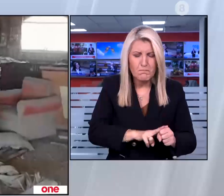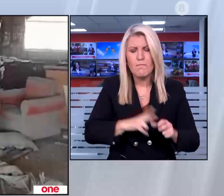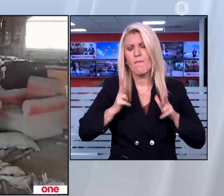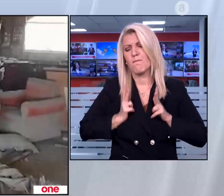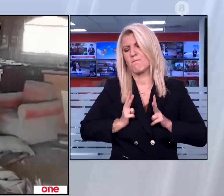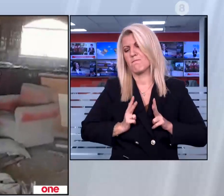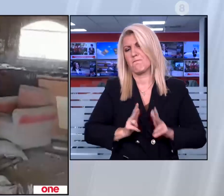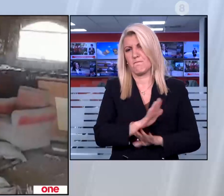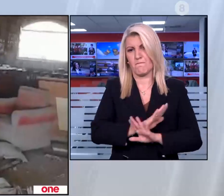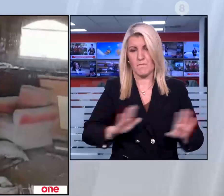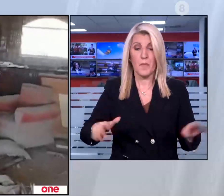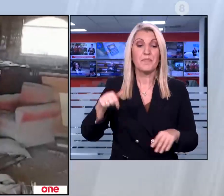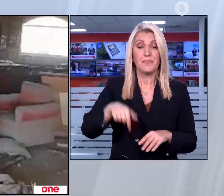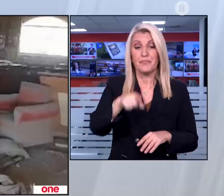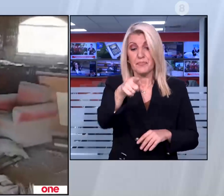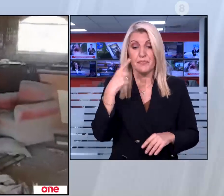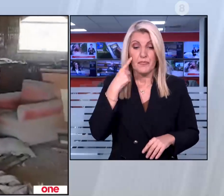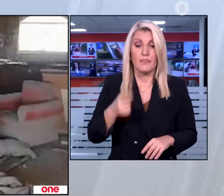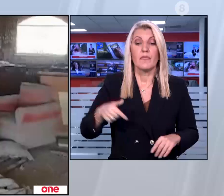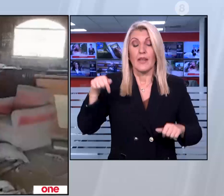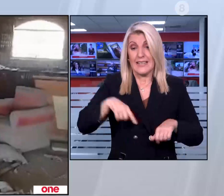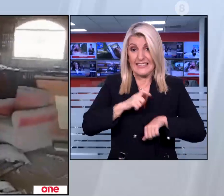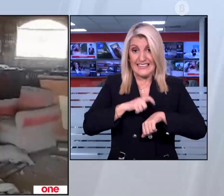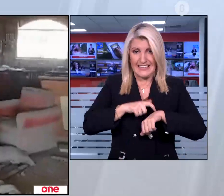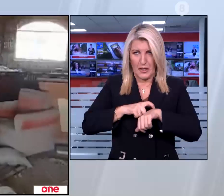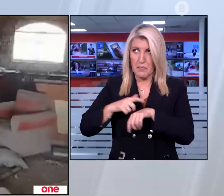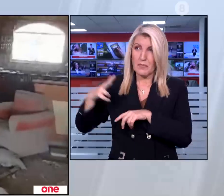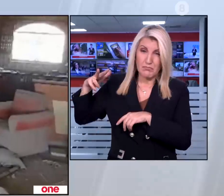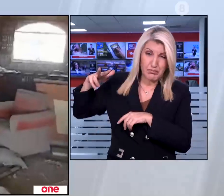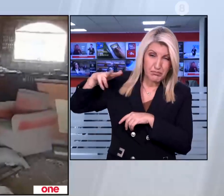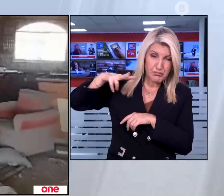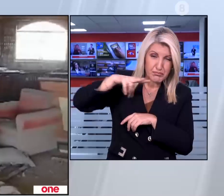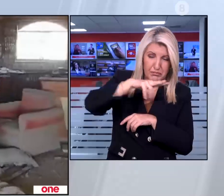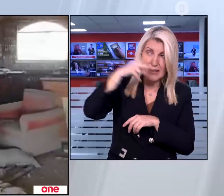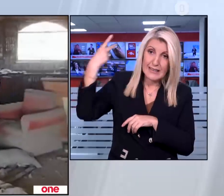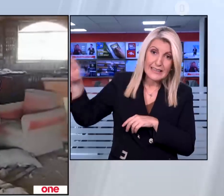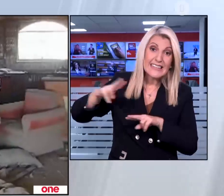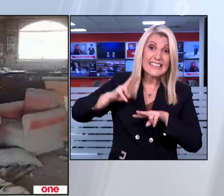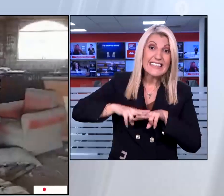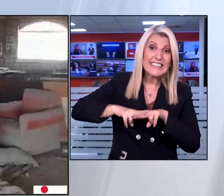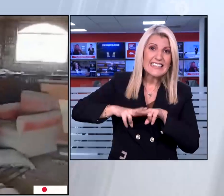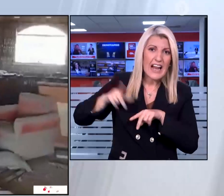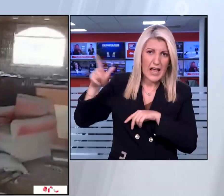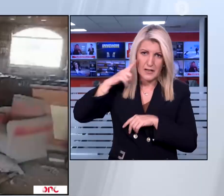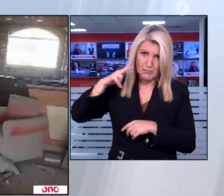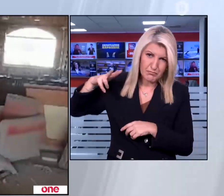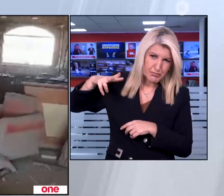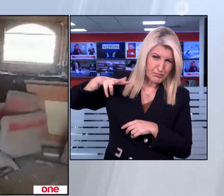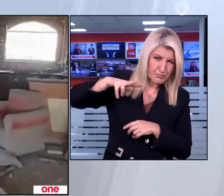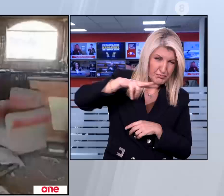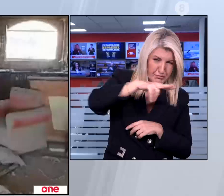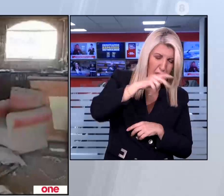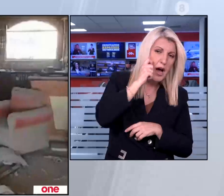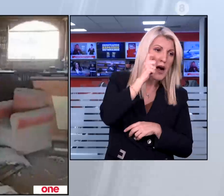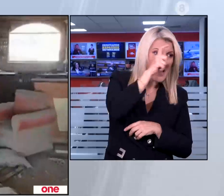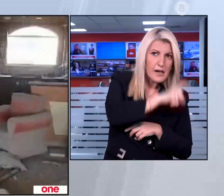καταγράφει ντρόν του Ισραηλινού στρατού, λίγο πριν το χτύπημα που προκάλεσε το θάνατό του. Το ντρόν τον πλησιάζει και εκείνος, εκνευρισμένος, πετά ένα